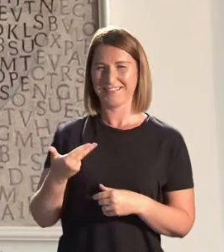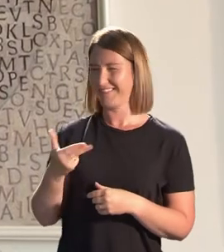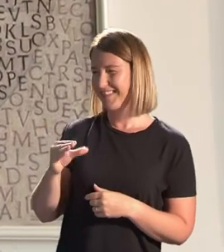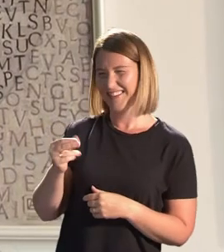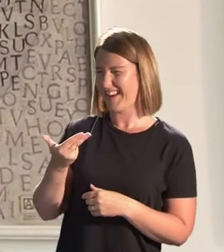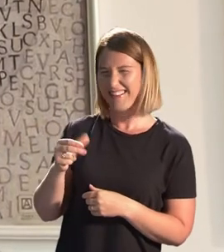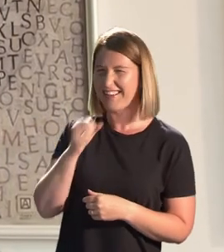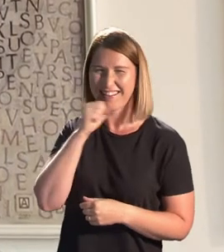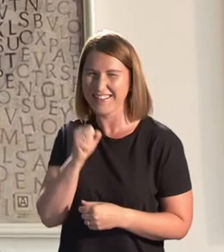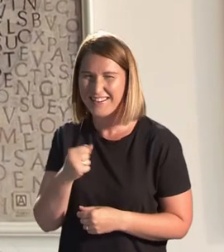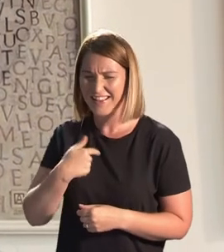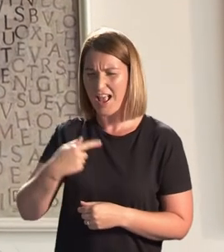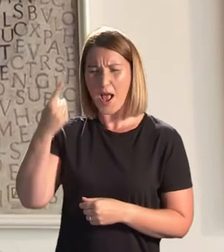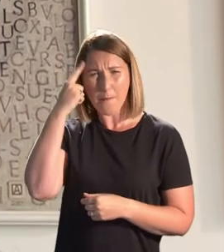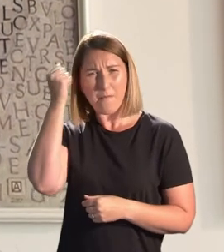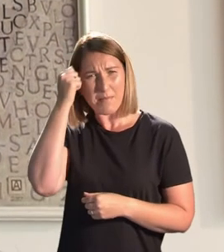szkole podstawowej zawsze chciałem